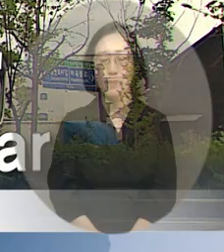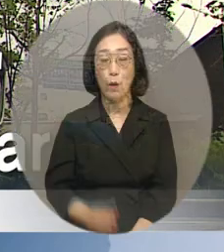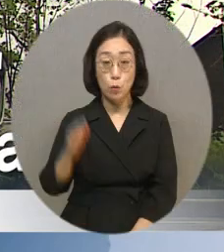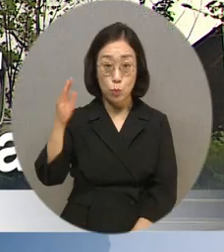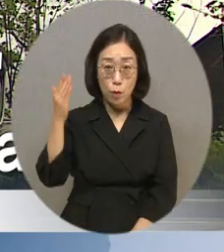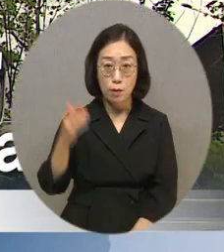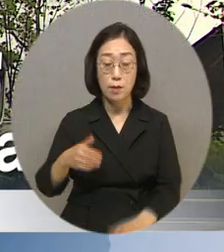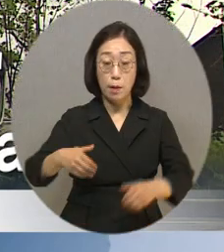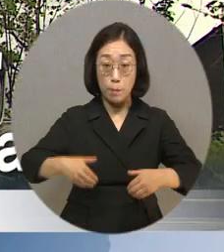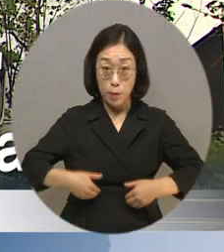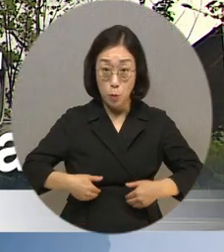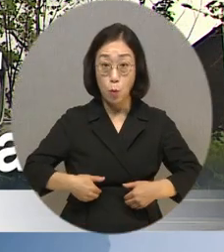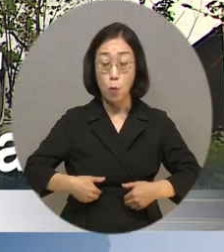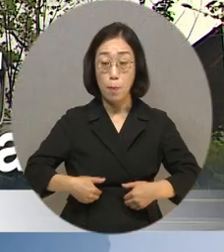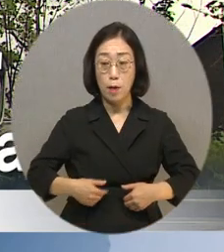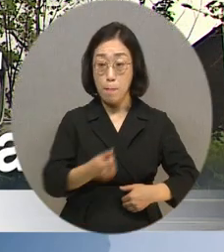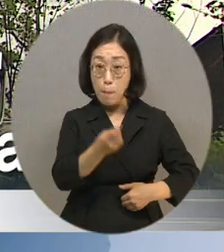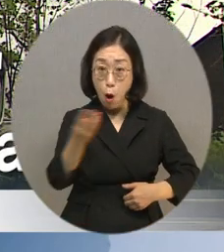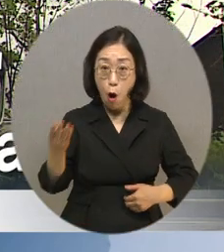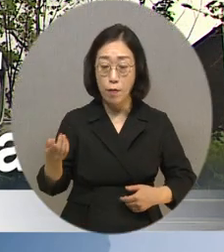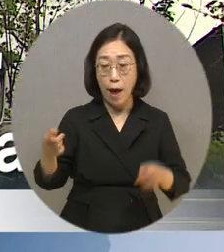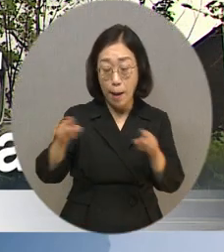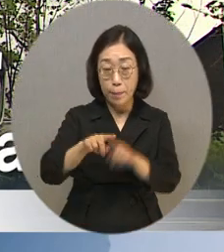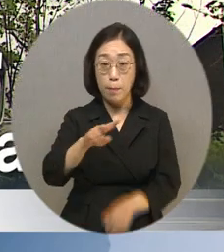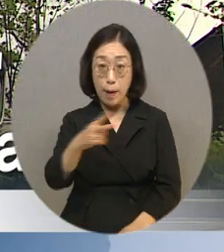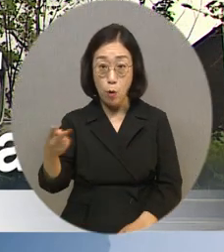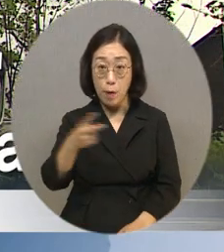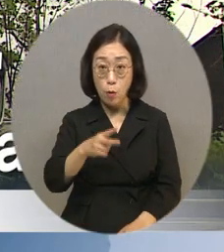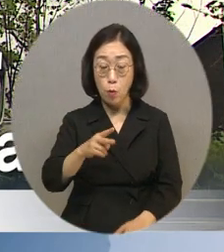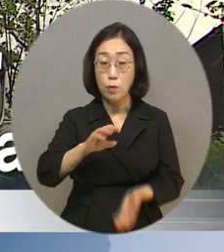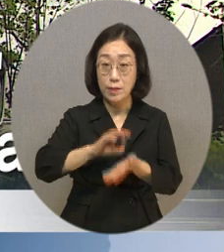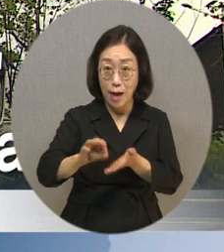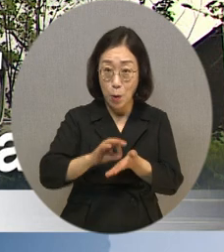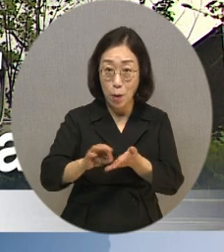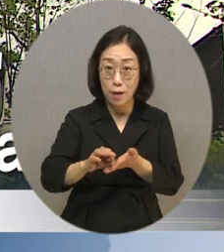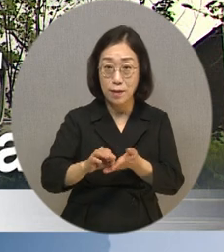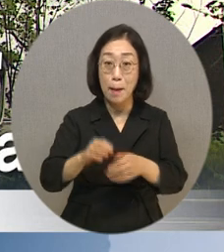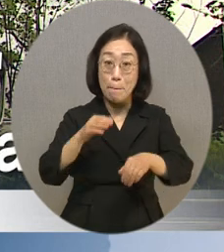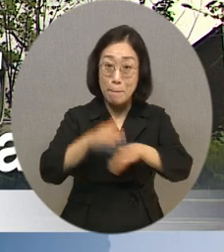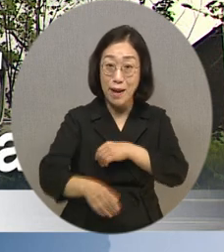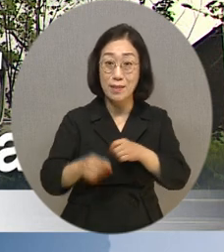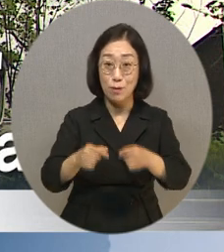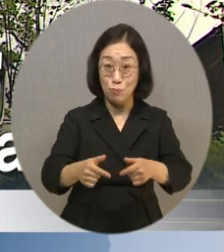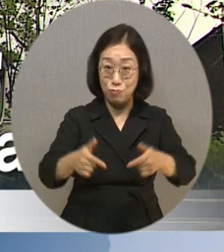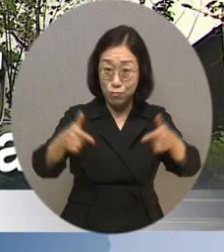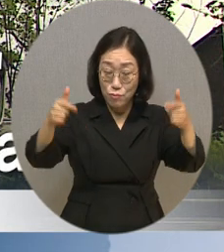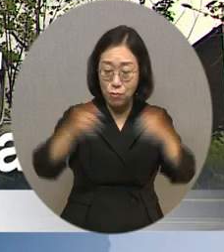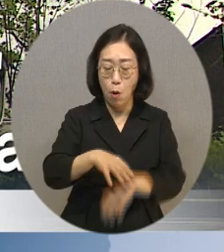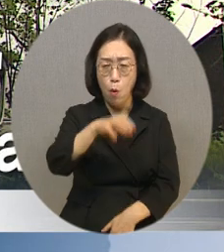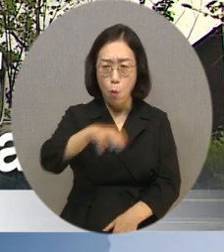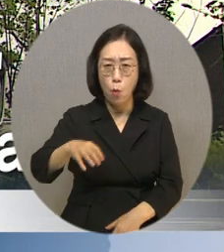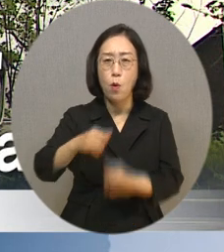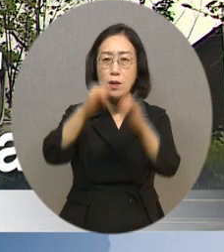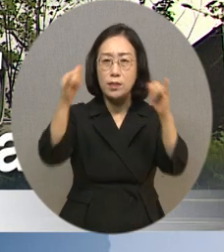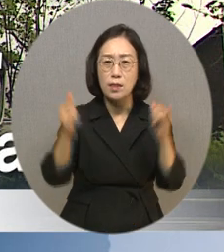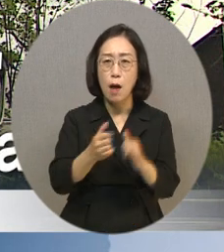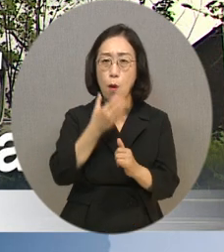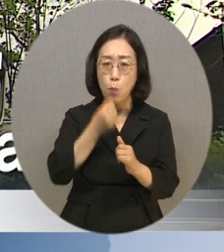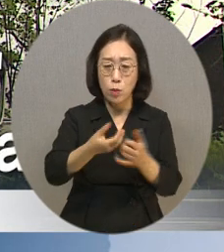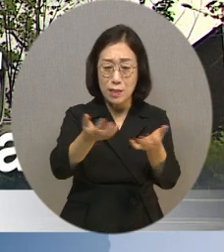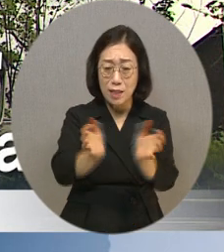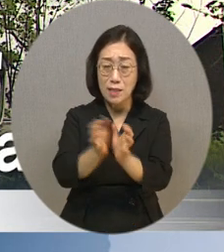최근 필요에 따라 여럿이 나눠 쓰는 공유 경제가 떠오르고 있는데요. 곳곳에서 활동하는